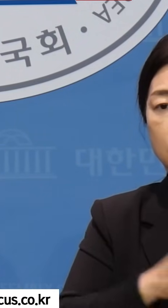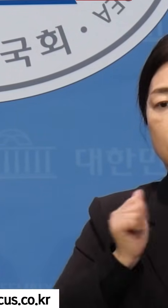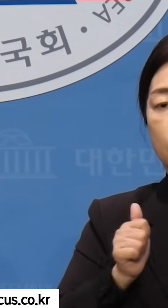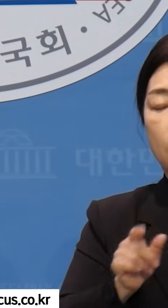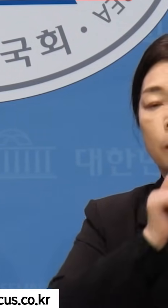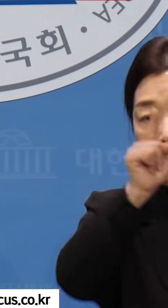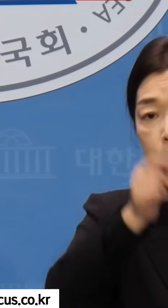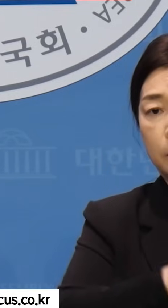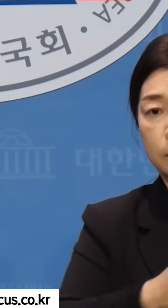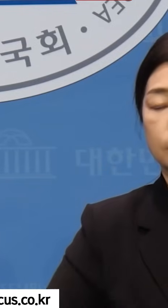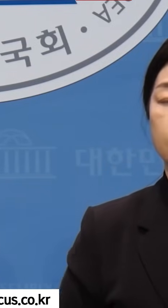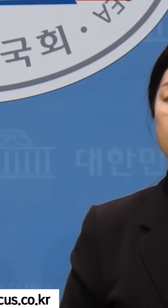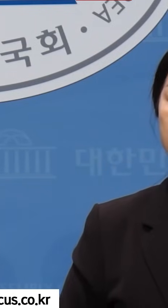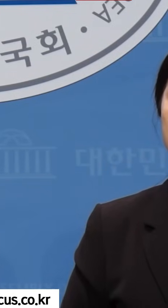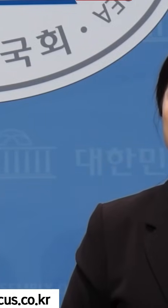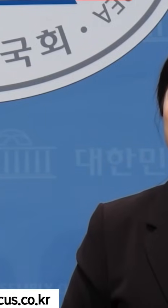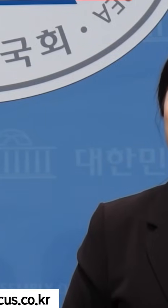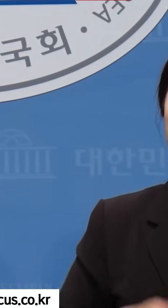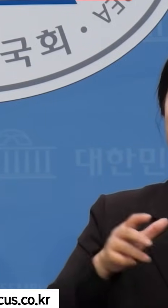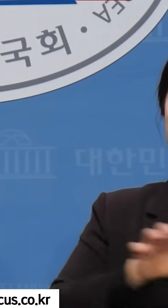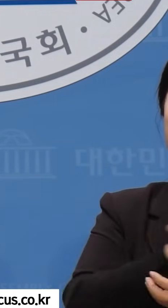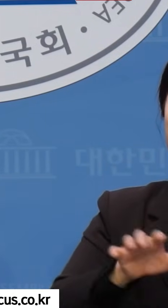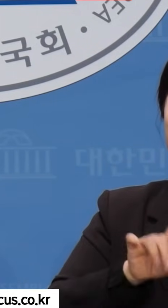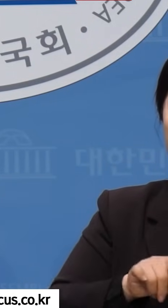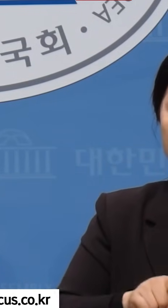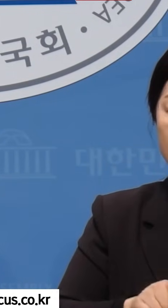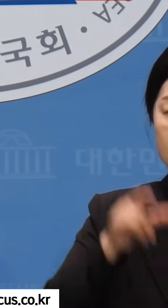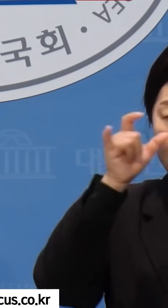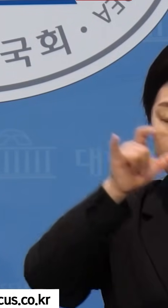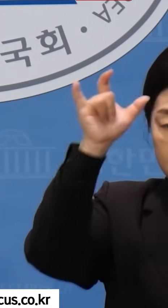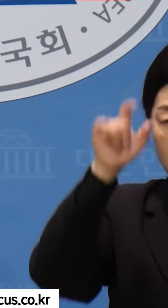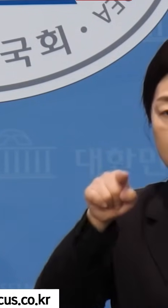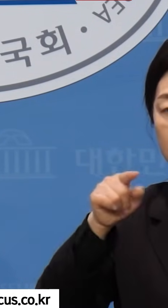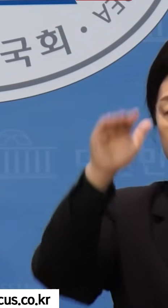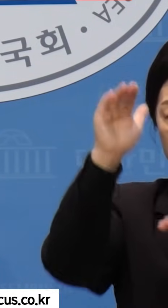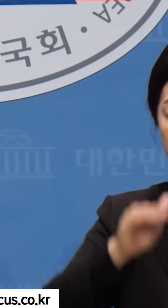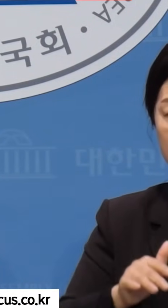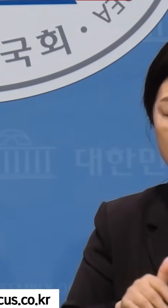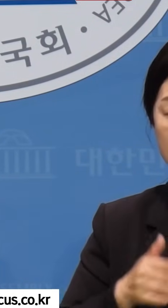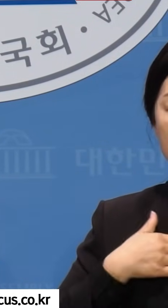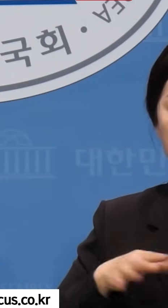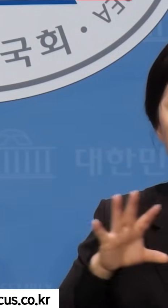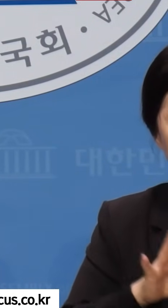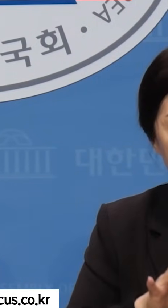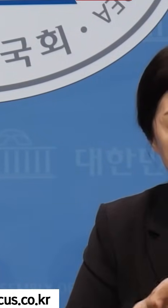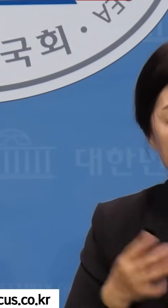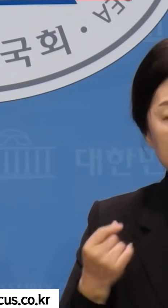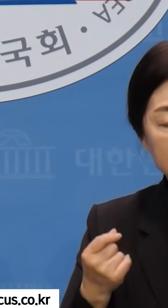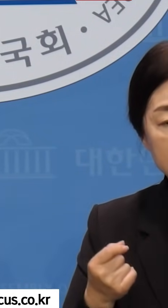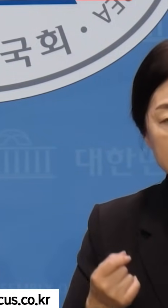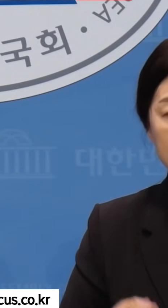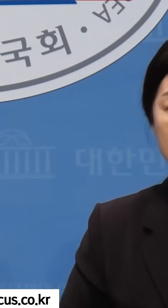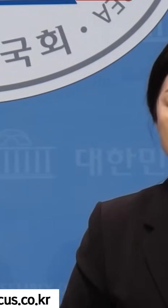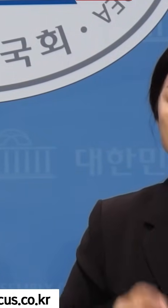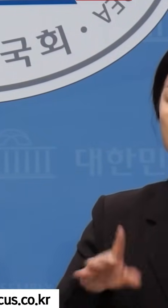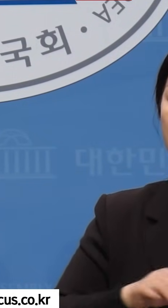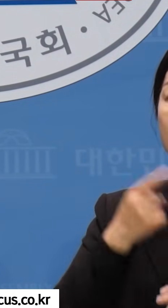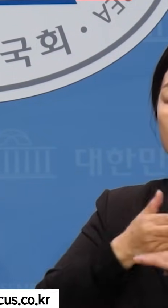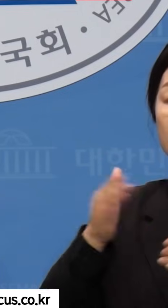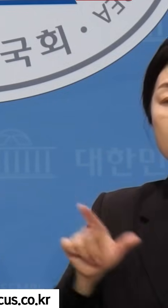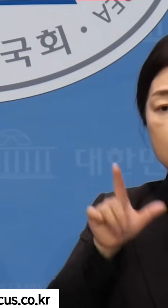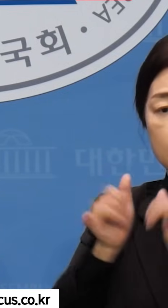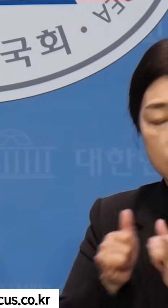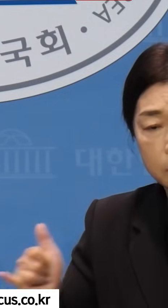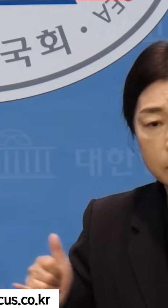국정농단 행위자 최순실에 대한 의혹과 사실을 전하고 민주시민들과 검찰이 내용을 파헤쳐